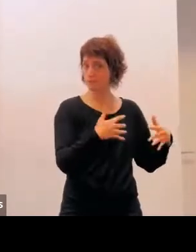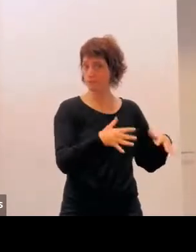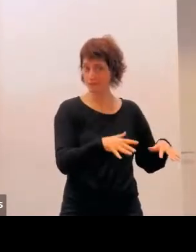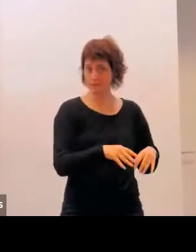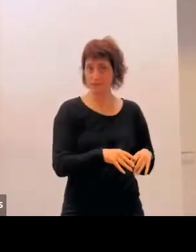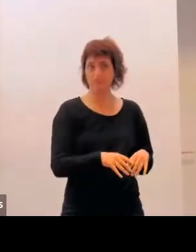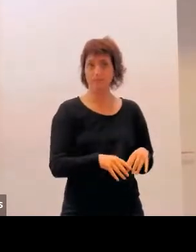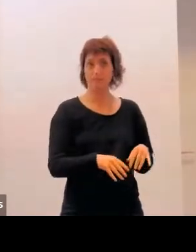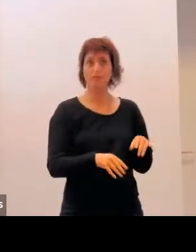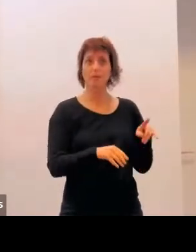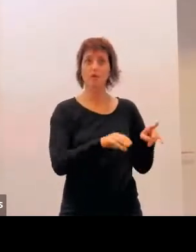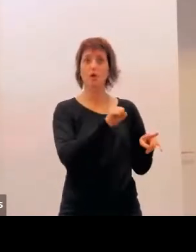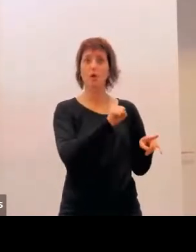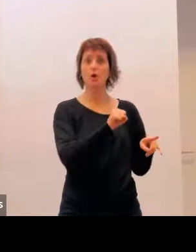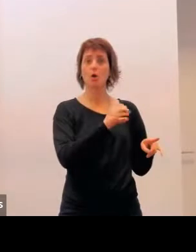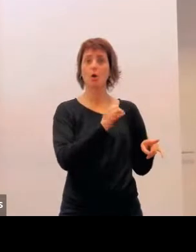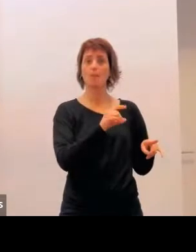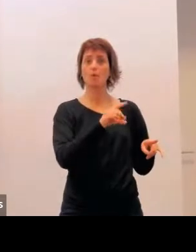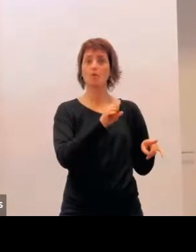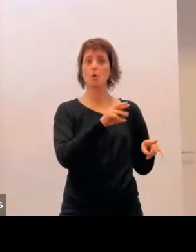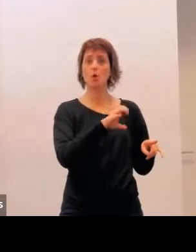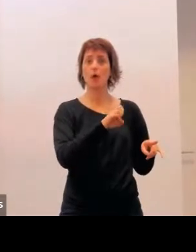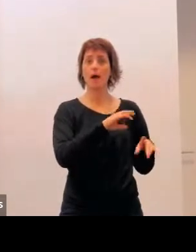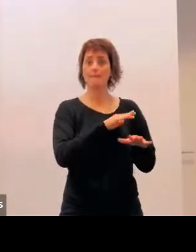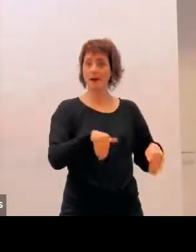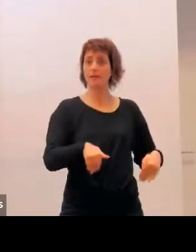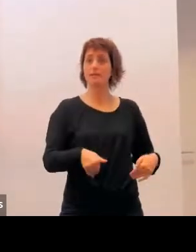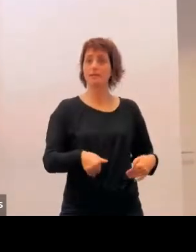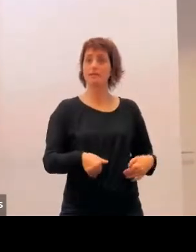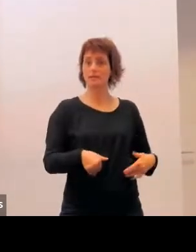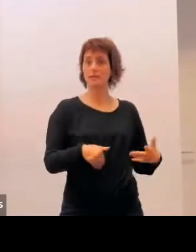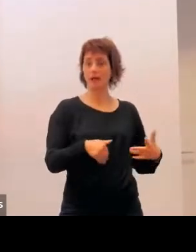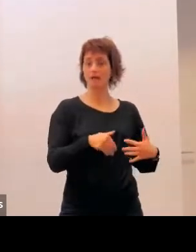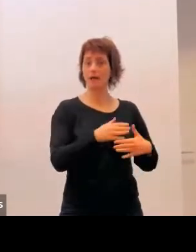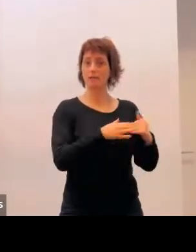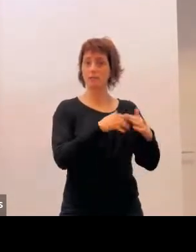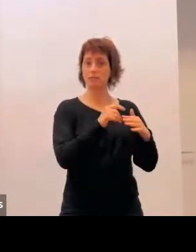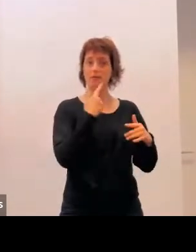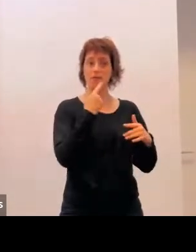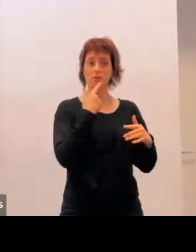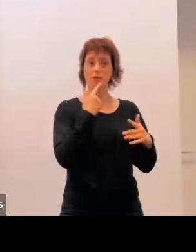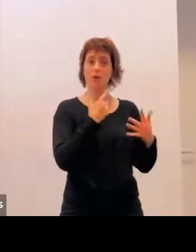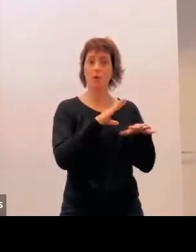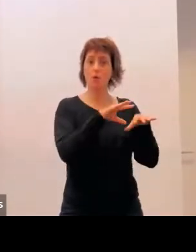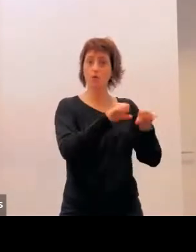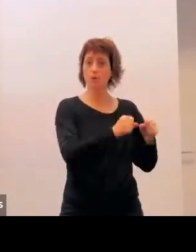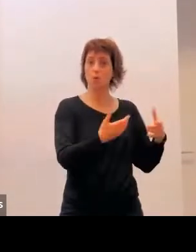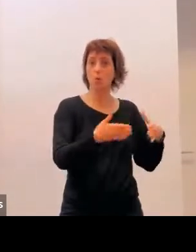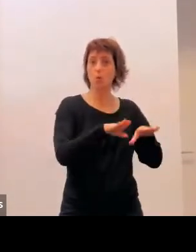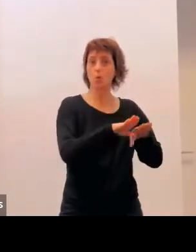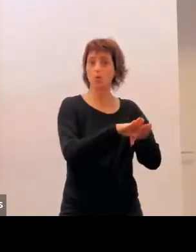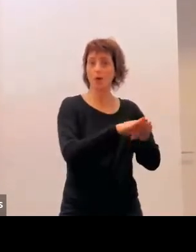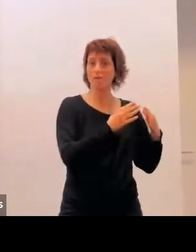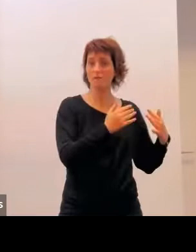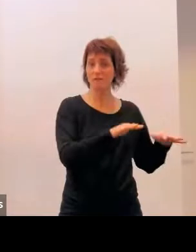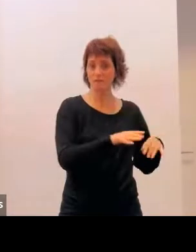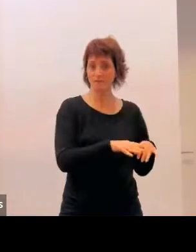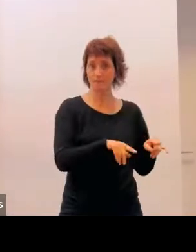a réalisé les dernières opérations préalables à la clôture de la concession. Concernant la